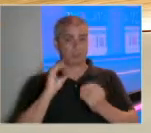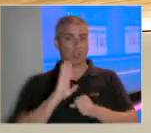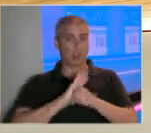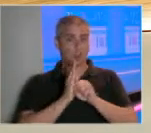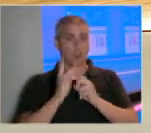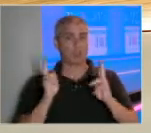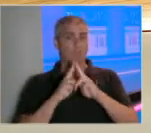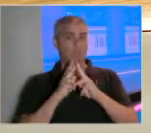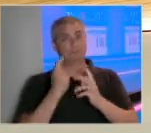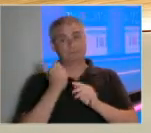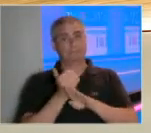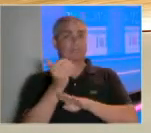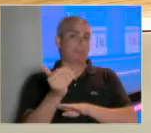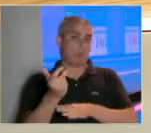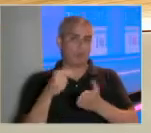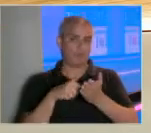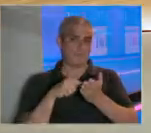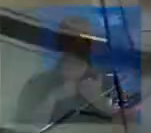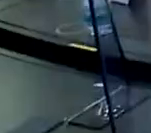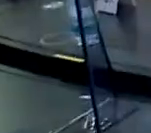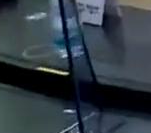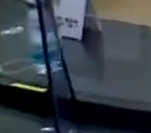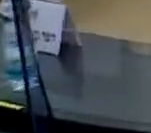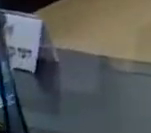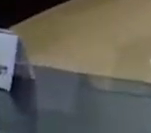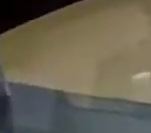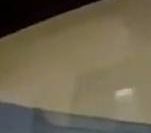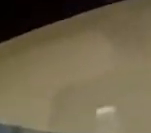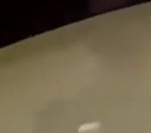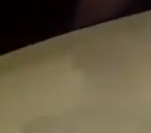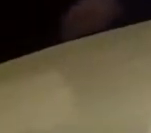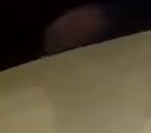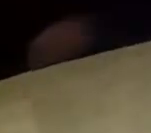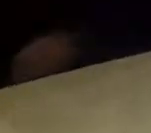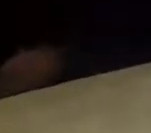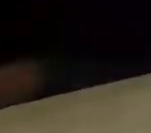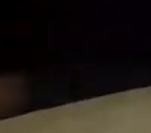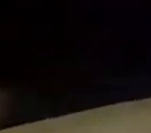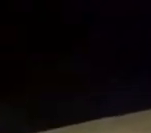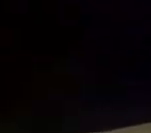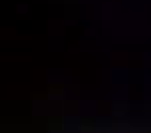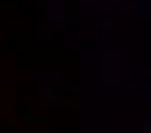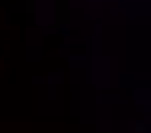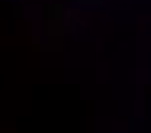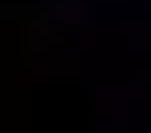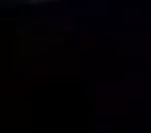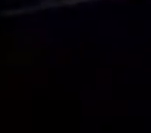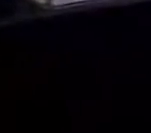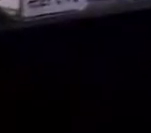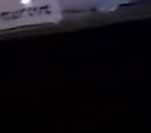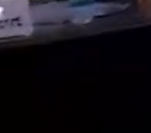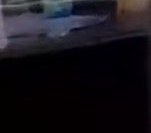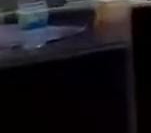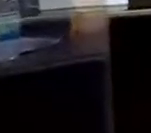מתכנס קצת באיחור, בגלל שראש הממשלה לפני קבינט הקורונה נפגש עם נציגי